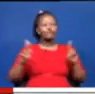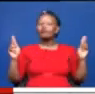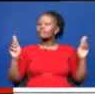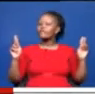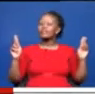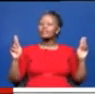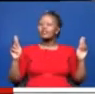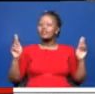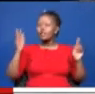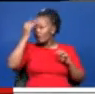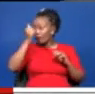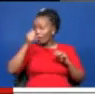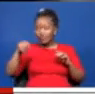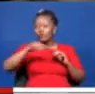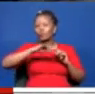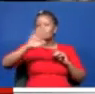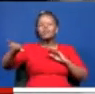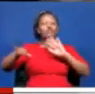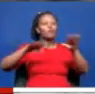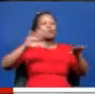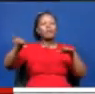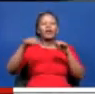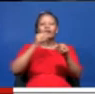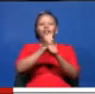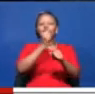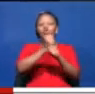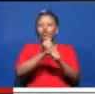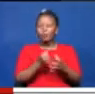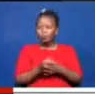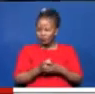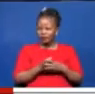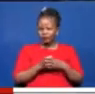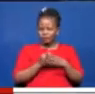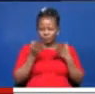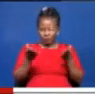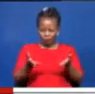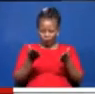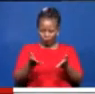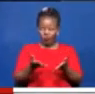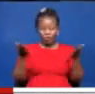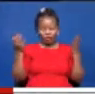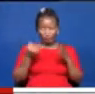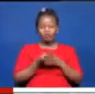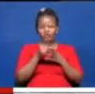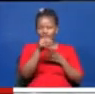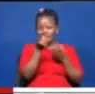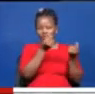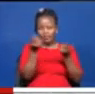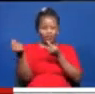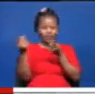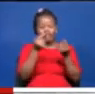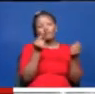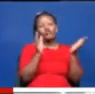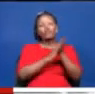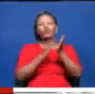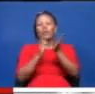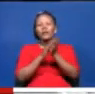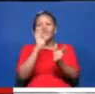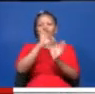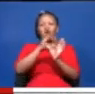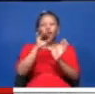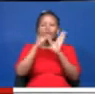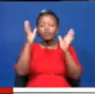turudi job, kila mtu mahali yake. Well, there you have it. Those are just a few sentiments from voters. Some came